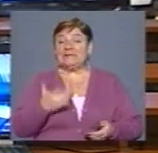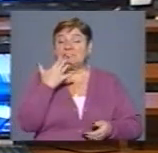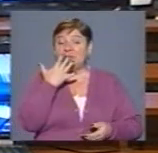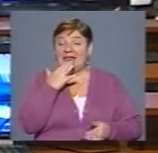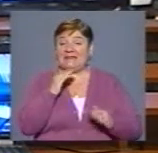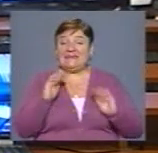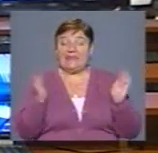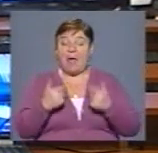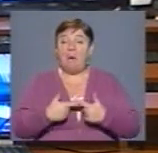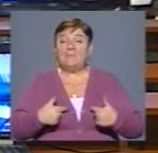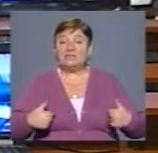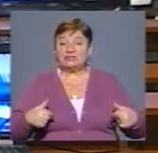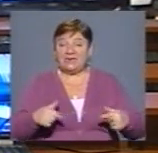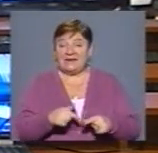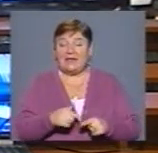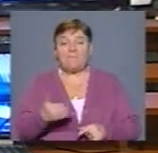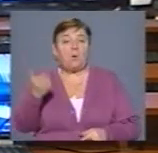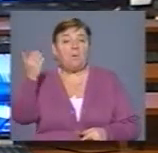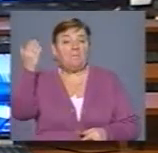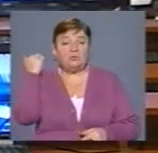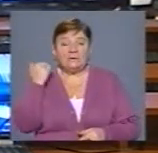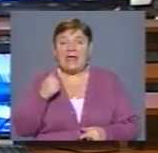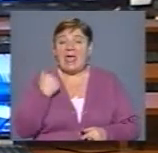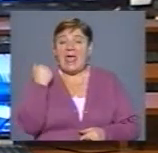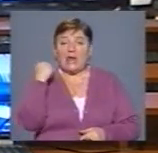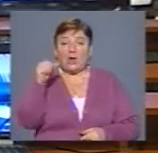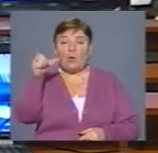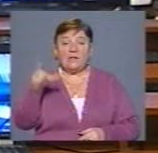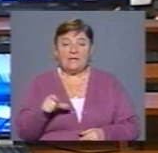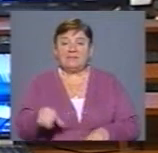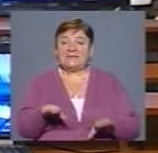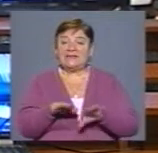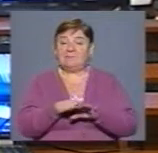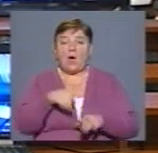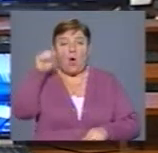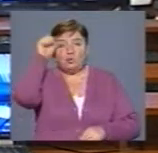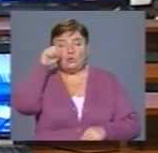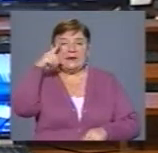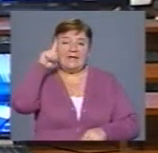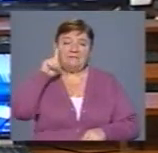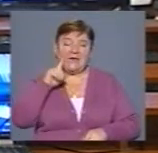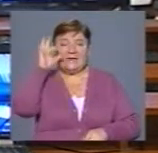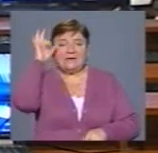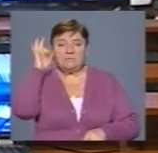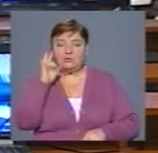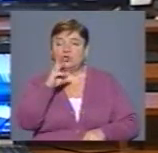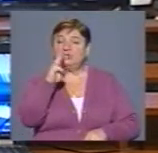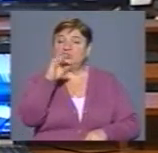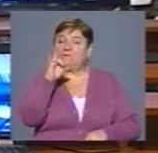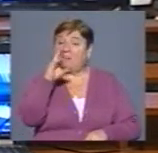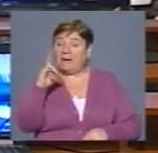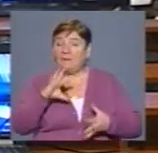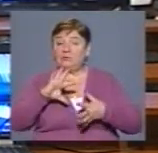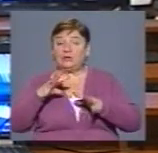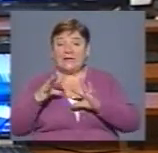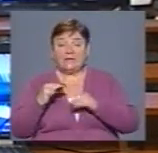та яку пам'ять бережуть про минуле. Героями праці стали вірмани, німці, турки, євреї, румуни і шведи. Докладніше ми